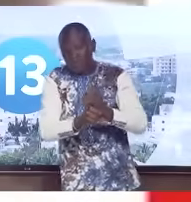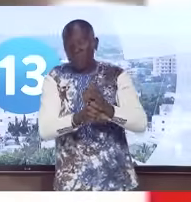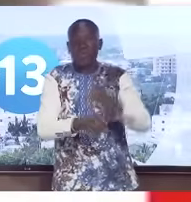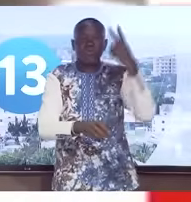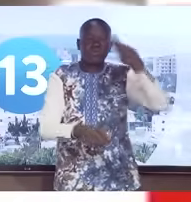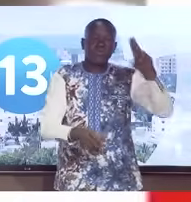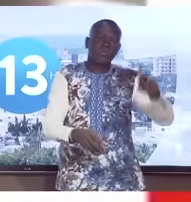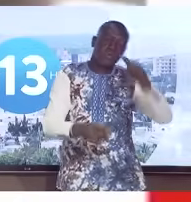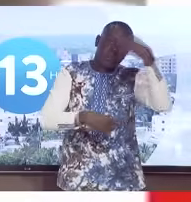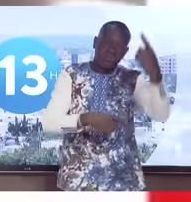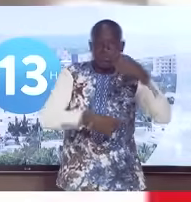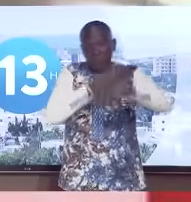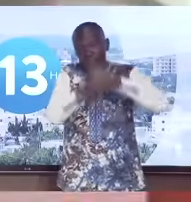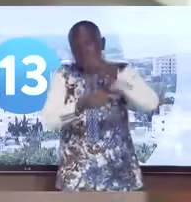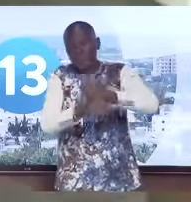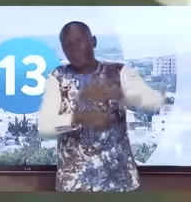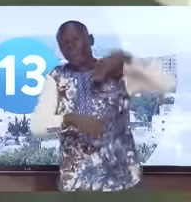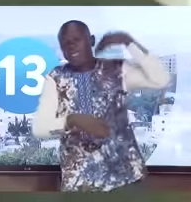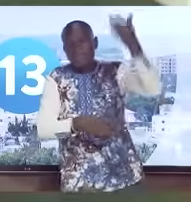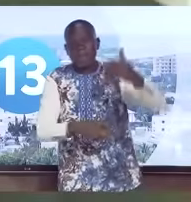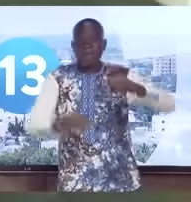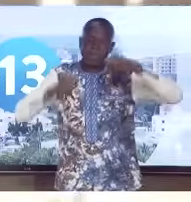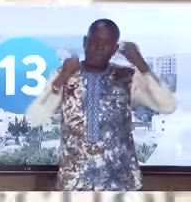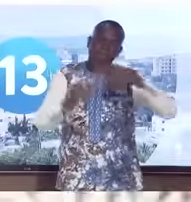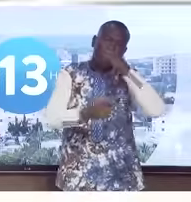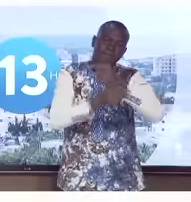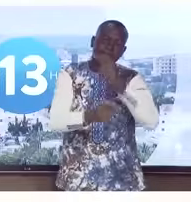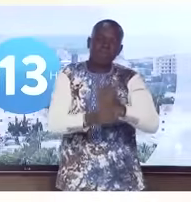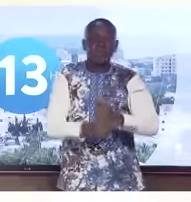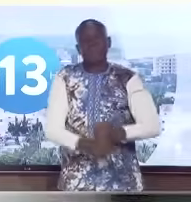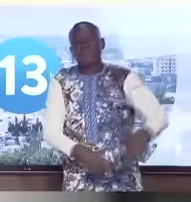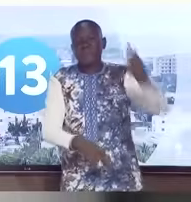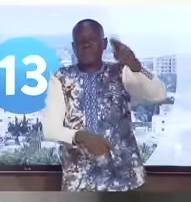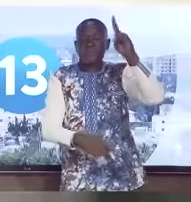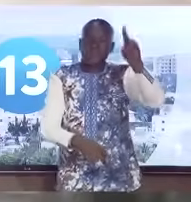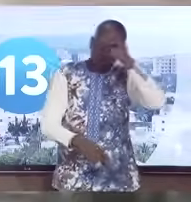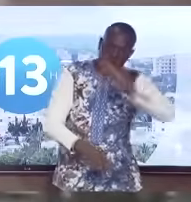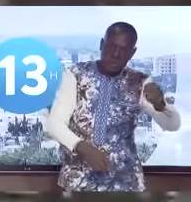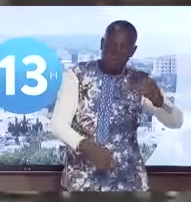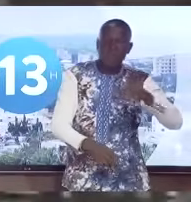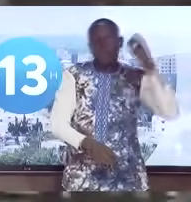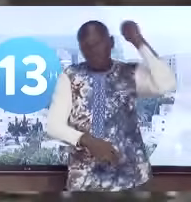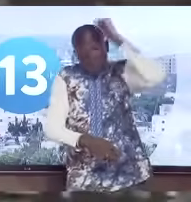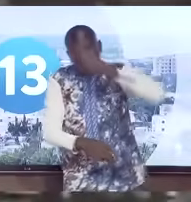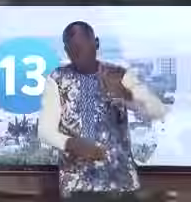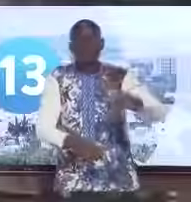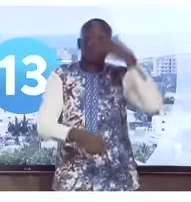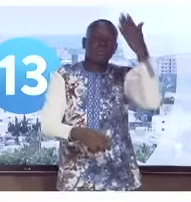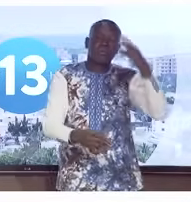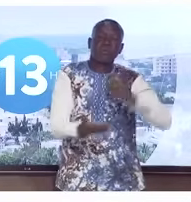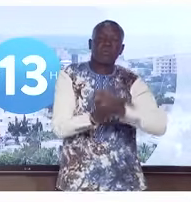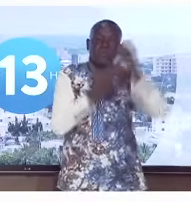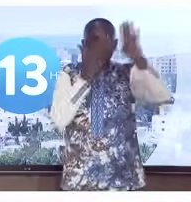plus tard. Ces efforts, conjugués avec l'appui du RDA, le Rassemblement démocratique africain, aboutissent le 4 septembre